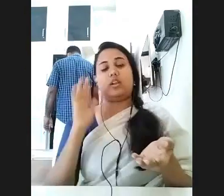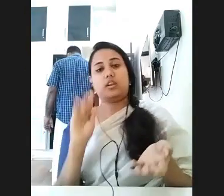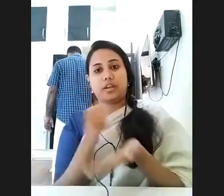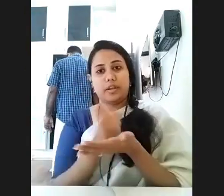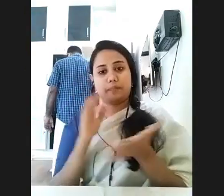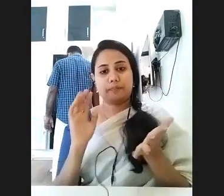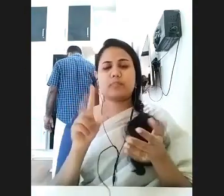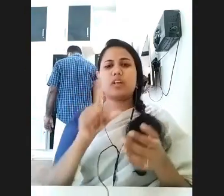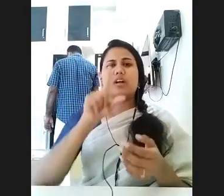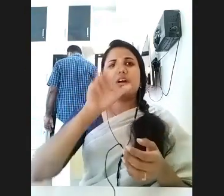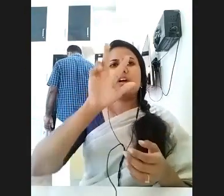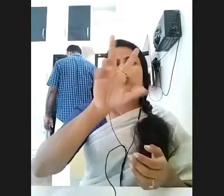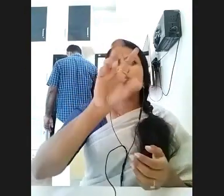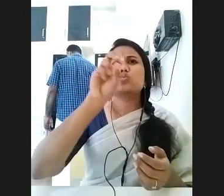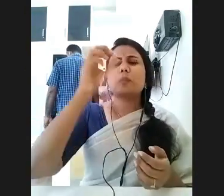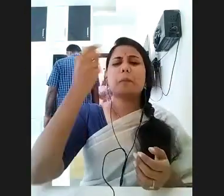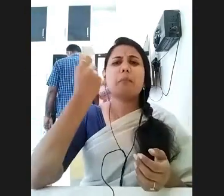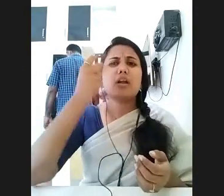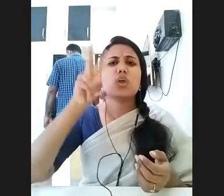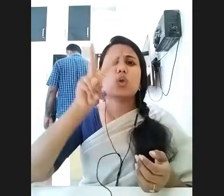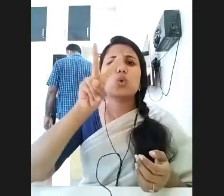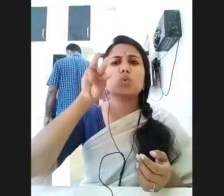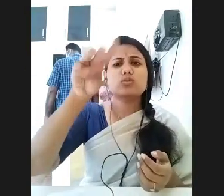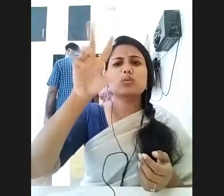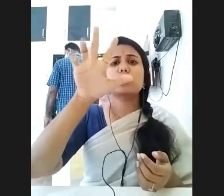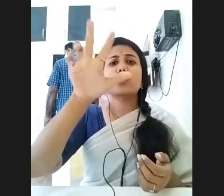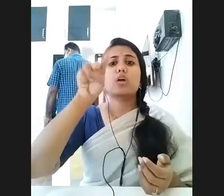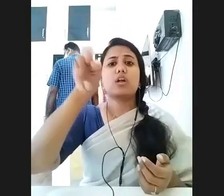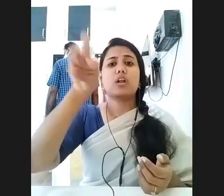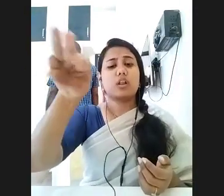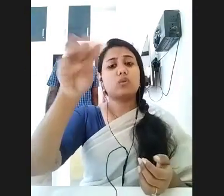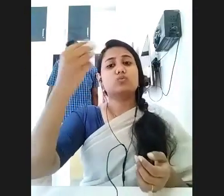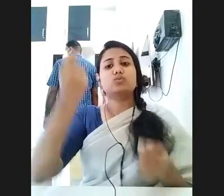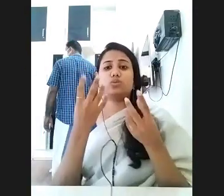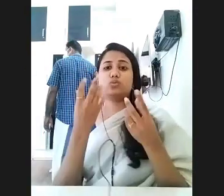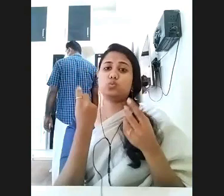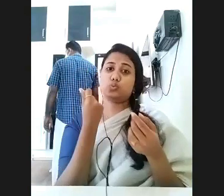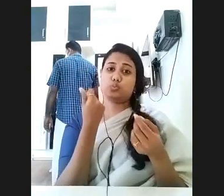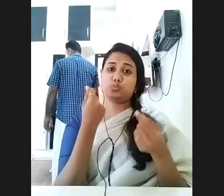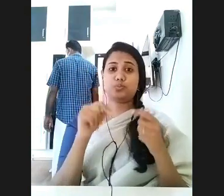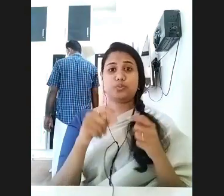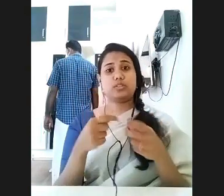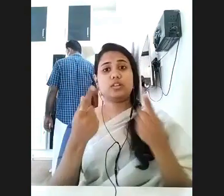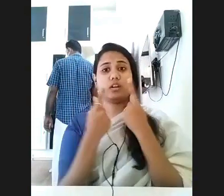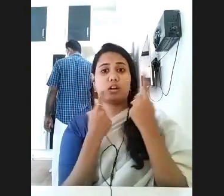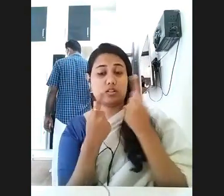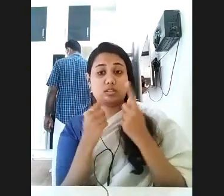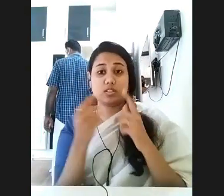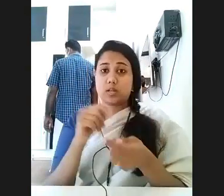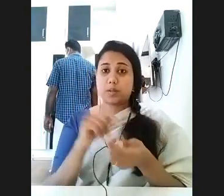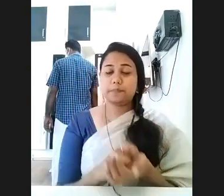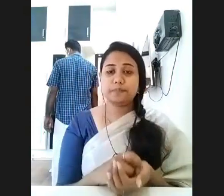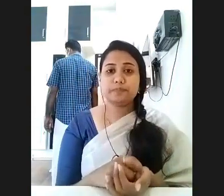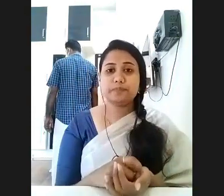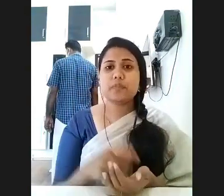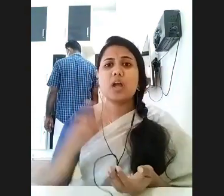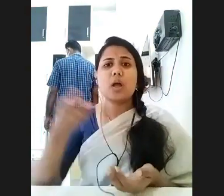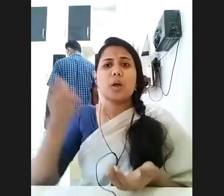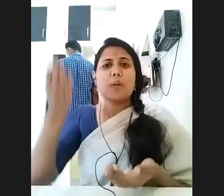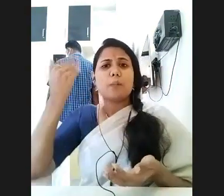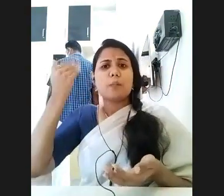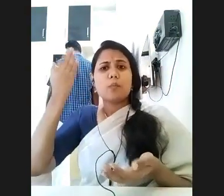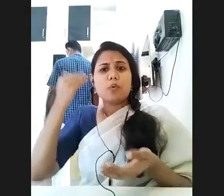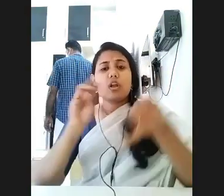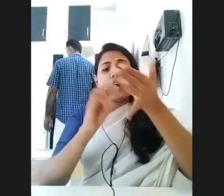8,000 rupees. ഇതിൻ്റെ ഉള്ളിൽ തന്നെ നമുക്ക് ചെയ്യാൻ പറ്റുന്ന ഒരു ടെസ്റ്റാണ്. പണ്ട് കുറേ കാലം മുമ്പ് SMAക്ക് വേണ്ടിയിട്ട് മസിൽ ബയോപ്സി ഒക്കെ